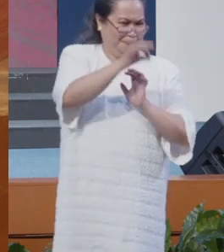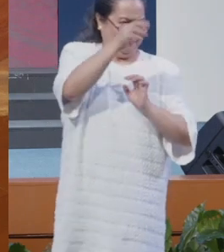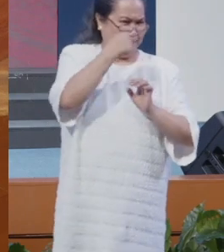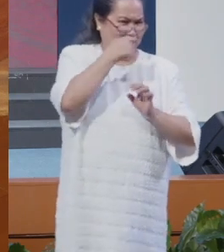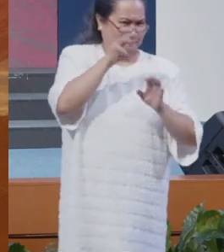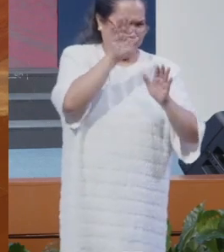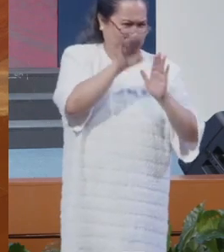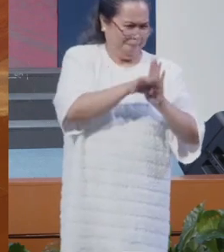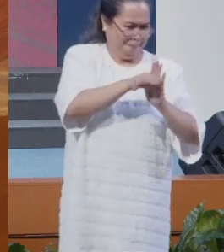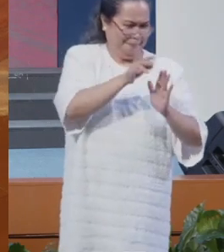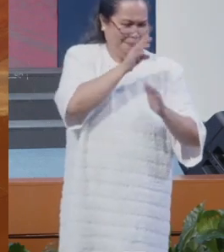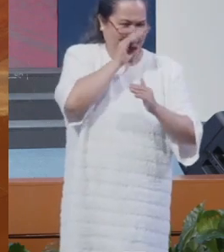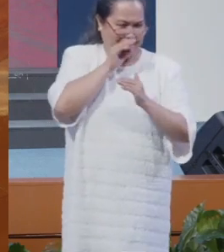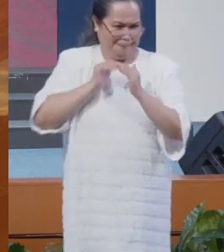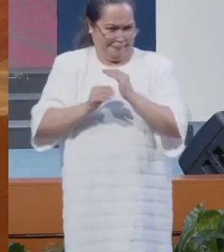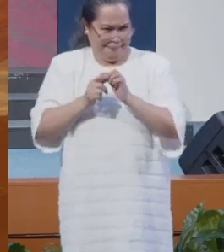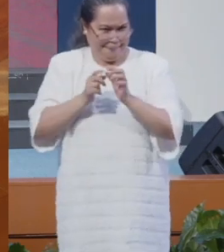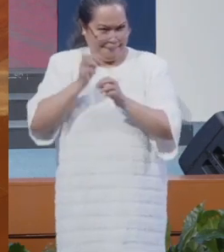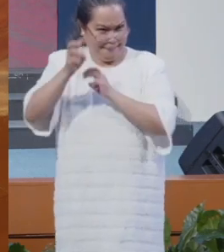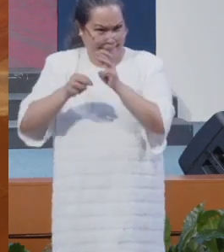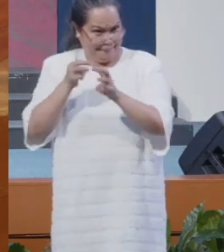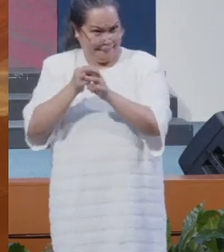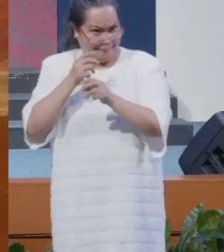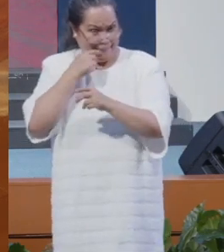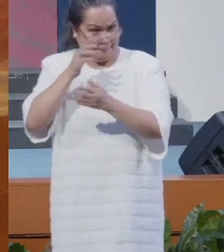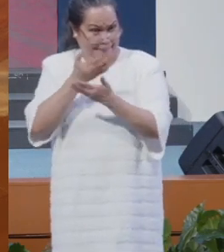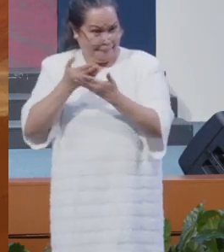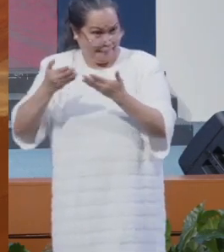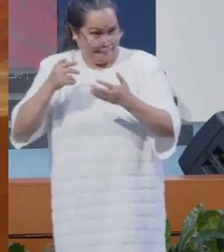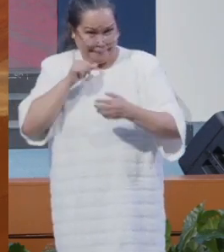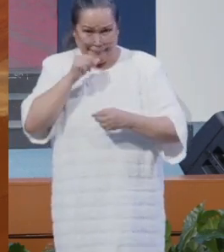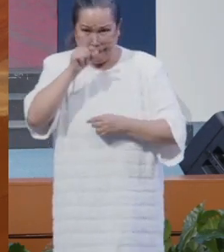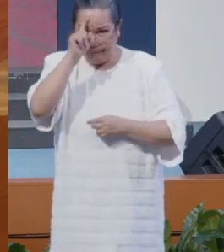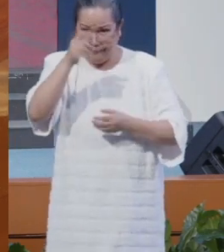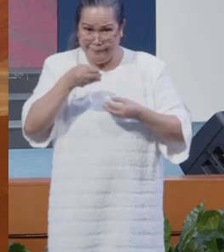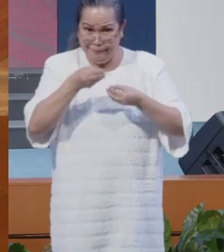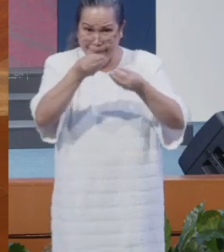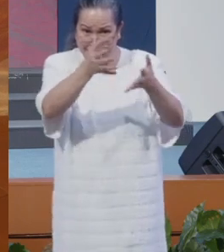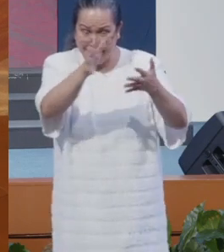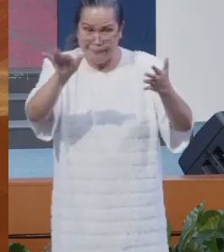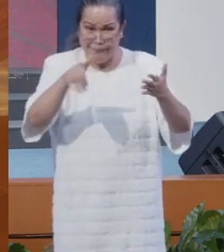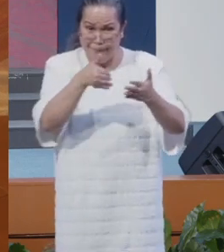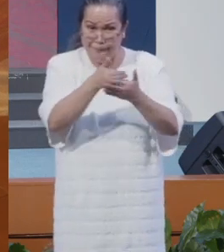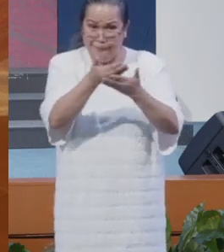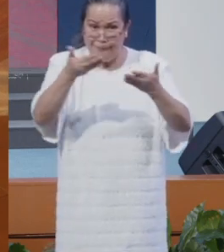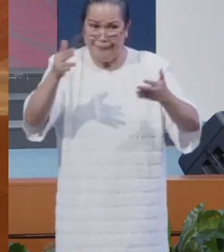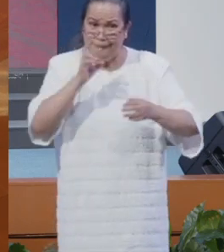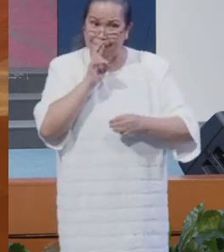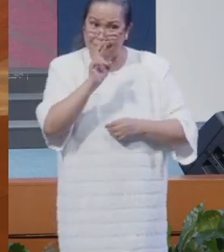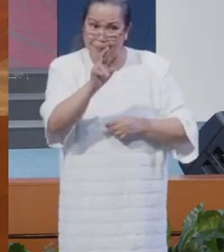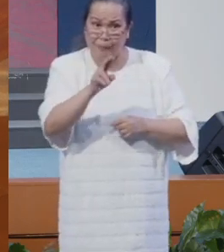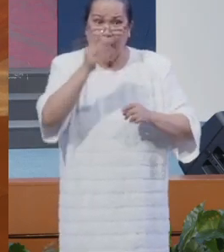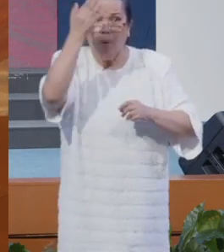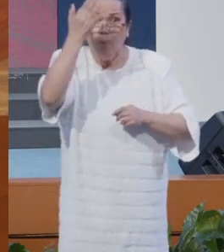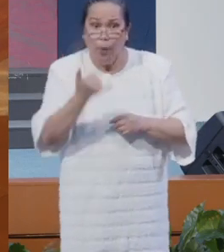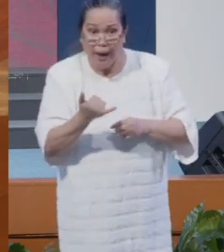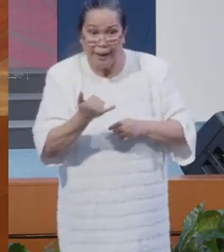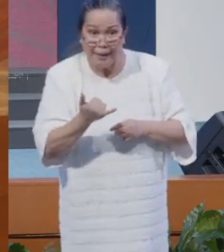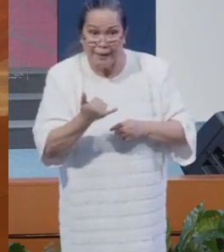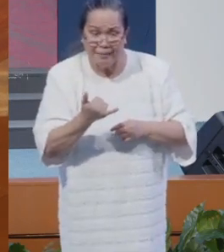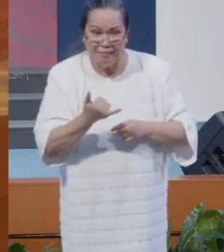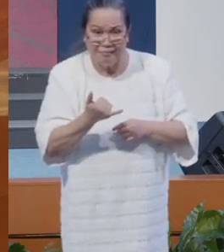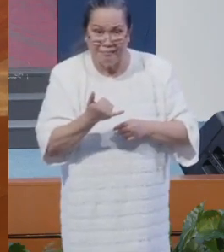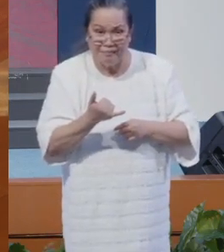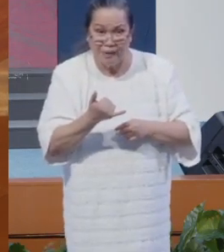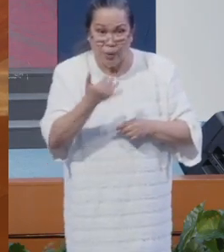low and despised in the world, even things that are not, to bring to nothing things that are. Bakit? Bakit